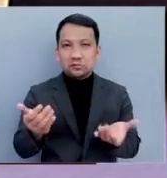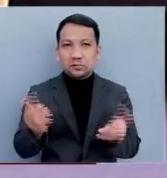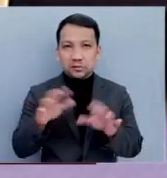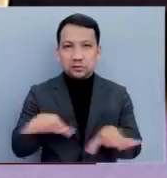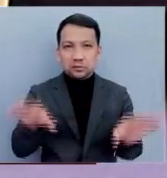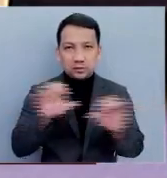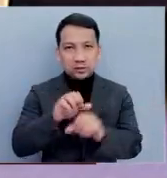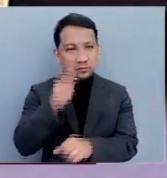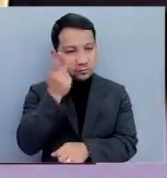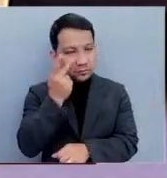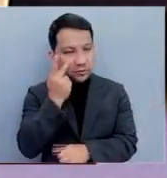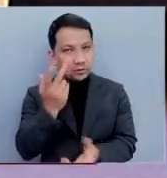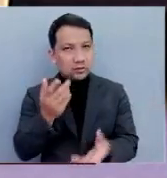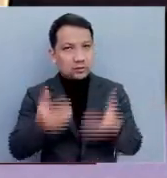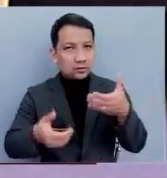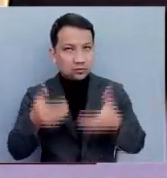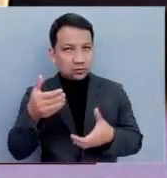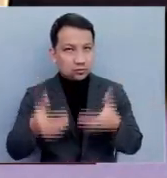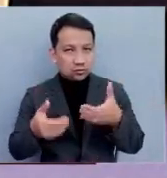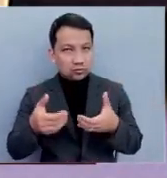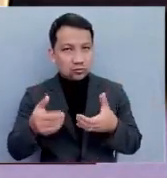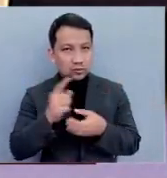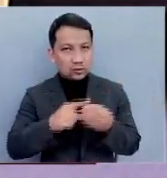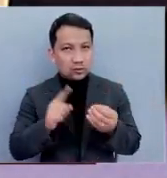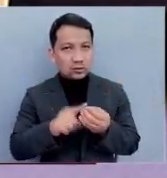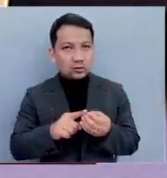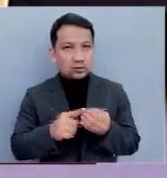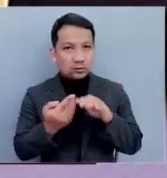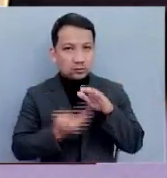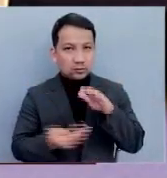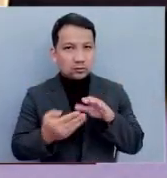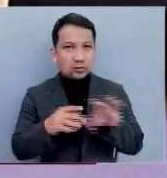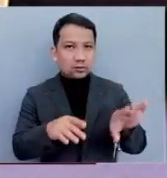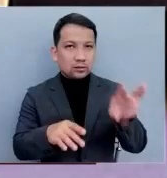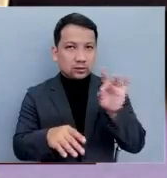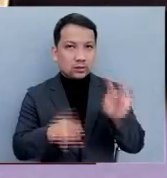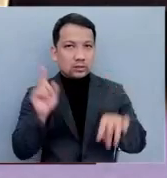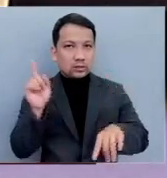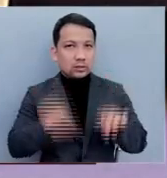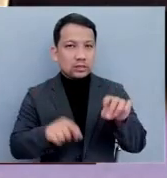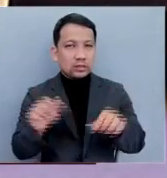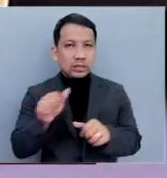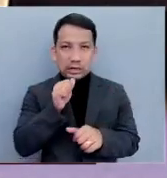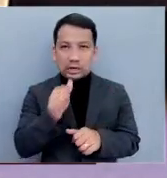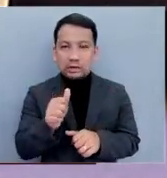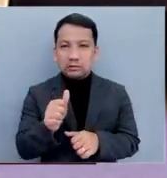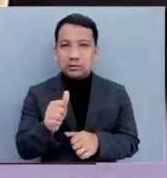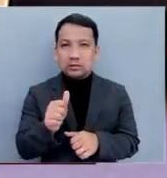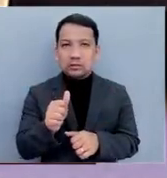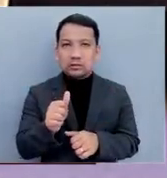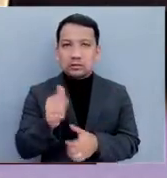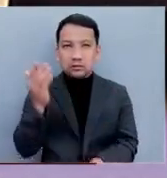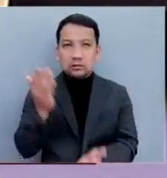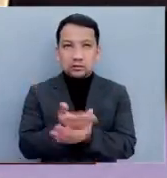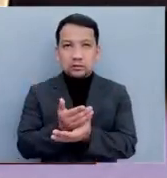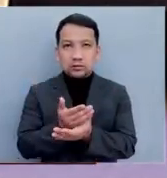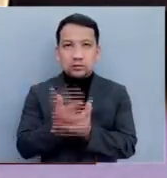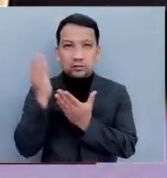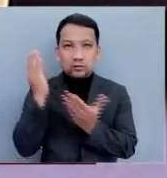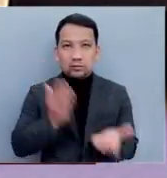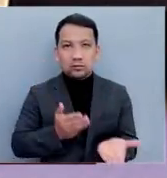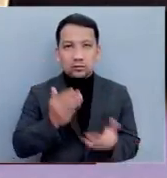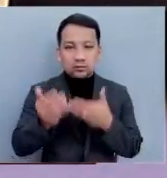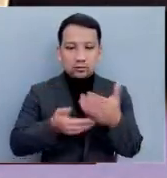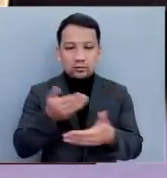makikita ng korte yung basihan kung bakit hindi kailangan ipahinto ang pag-deliver at